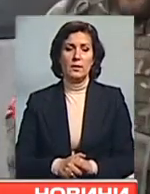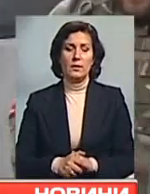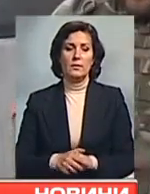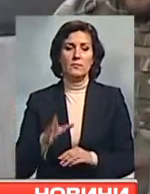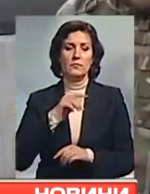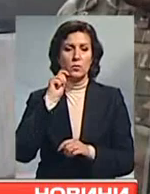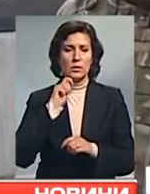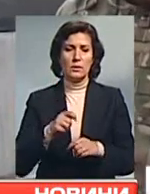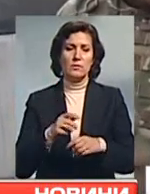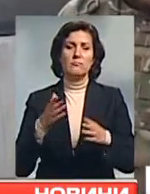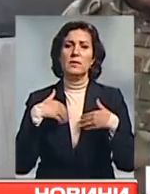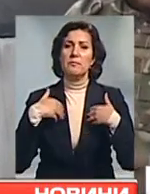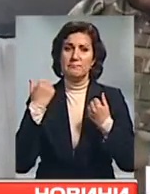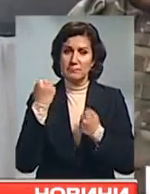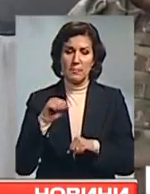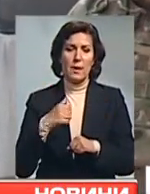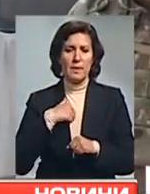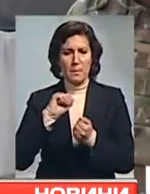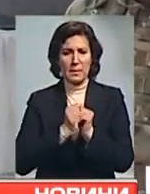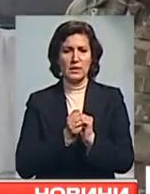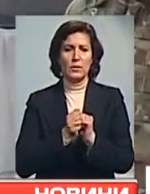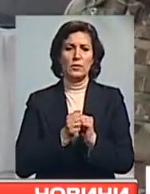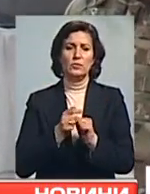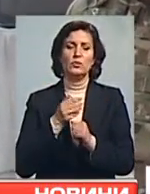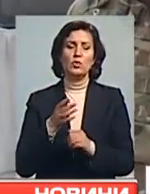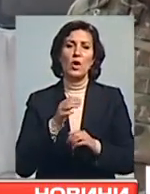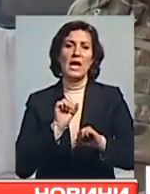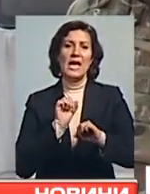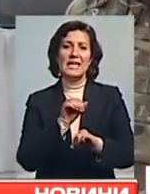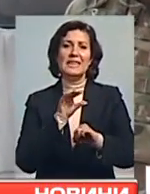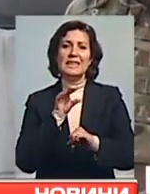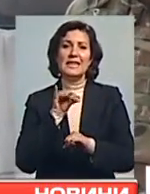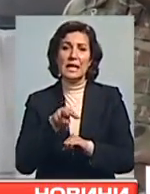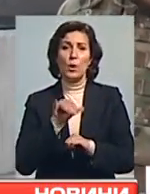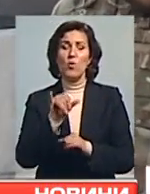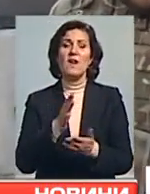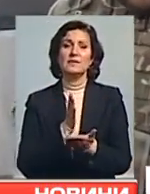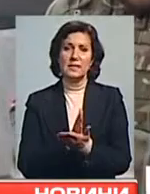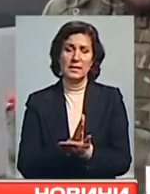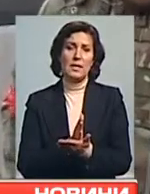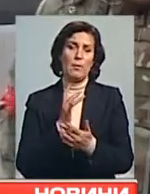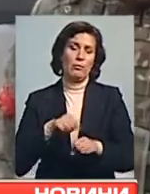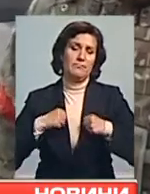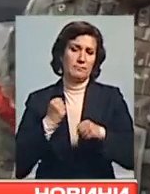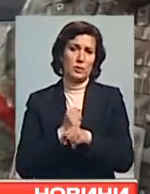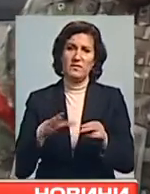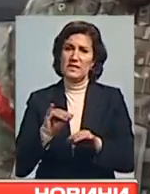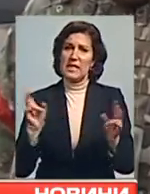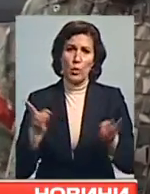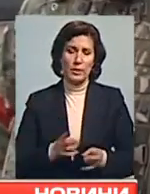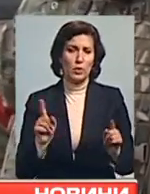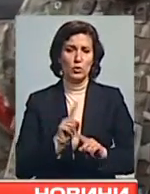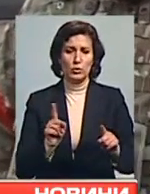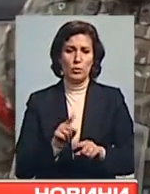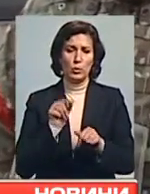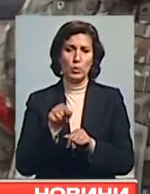Україна. Якщо вам перемоги, а ми пам'ятайте, що тили у вас є, і ми будемо намагатися робити все необхідне,